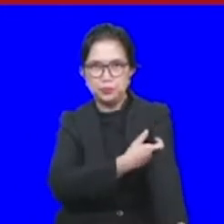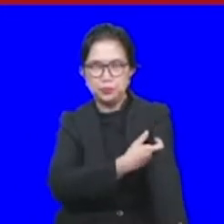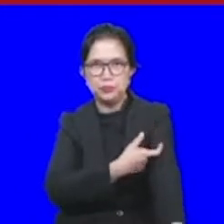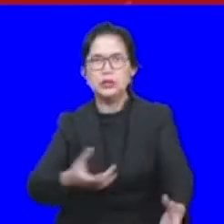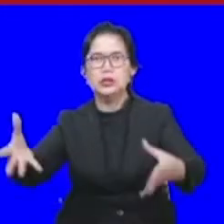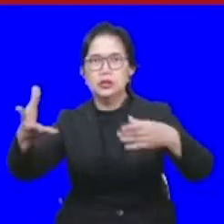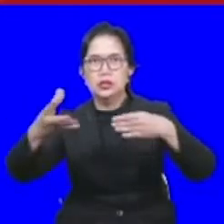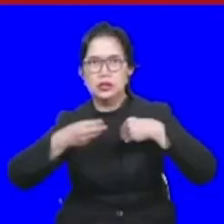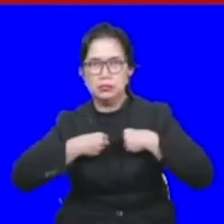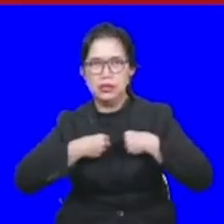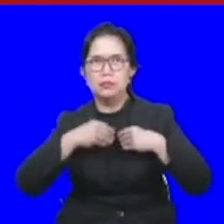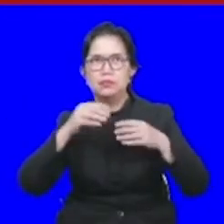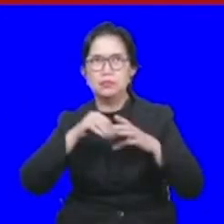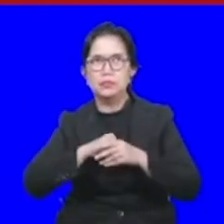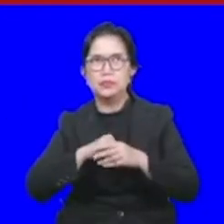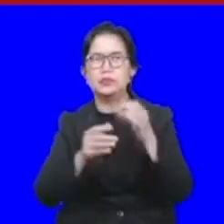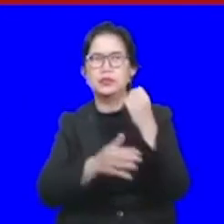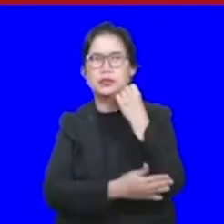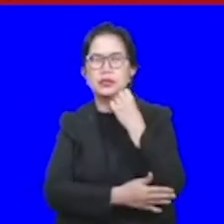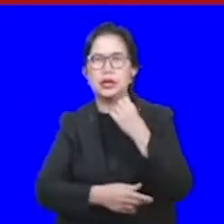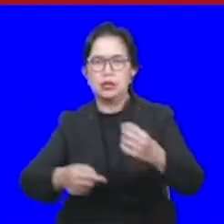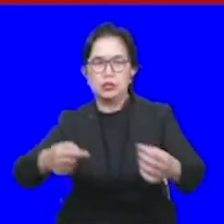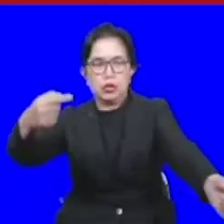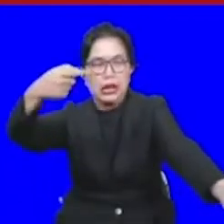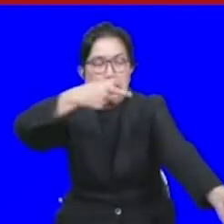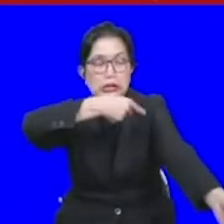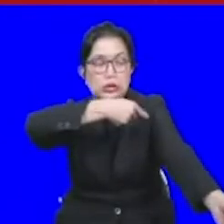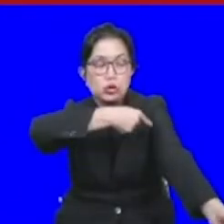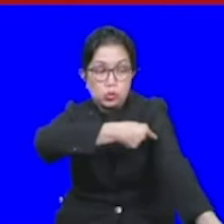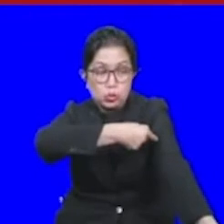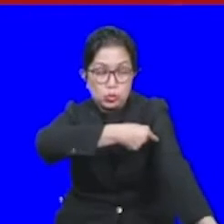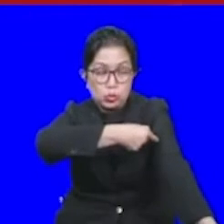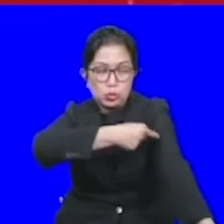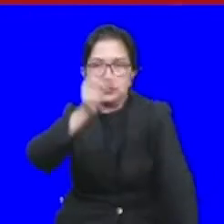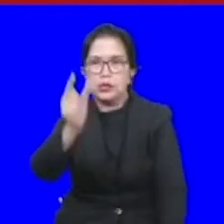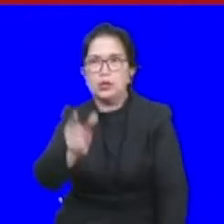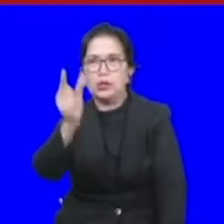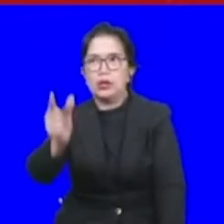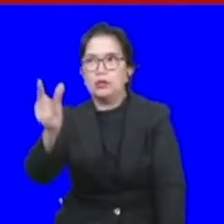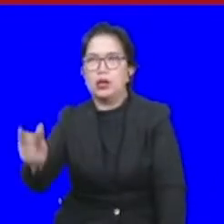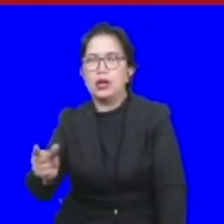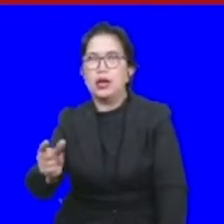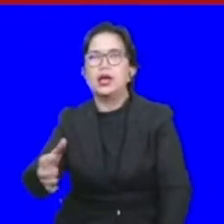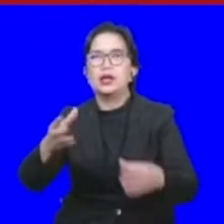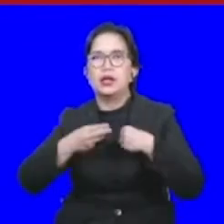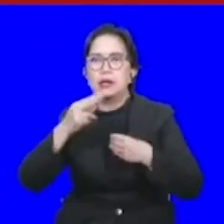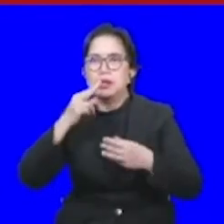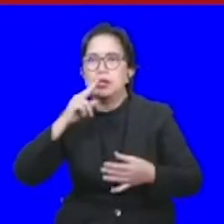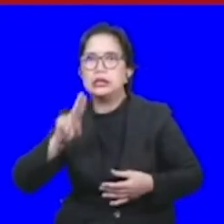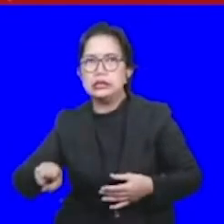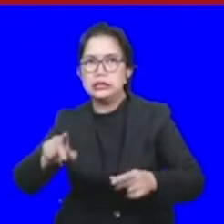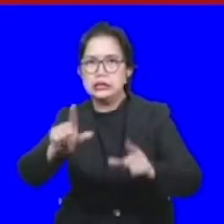dia diterima oleh suatu negara untuk diinjeksikan atau digunakan warga negaranya dia harus mendapatkan izin dulu dari